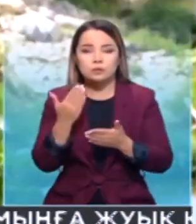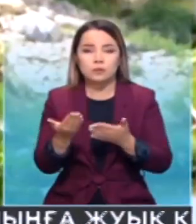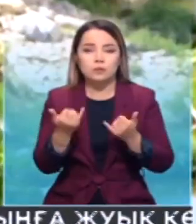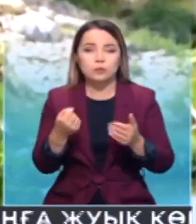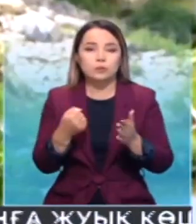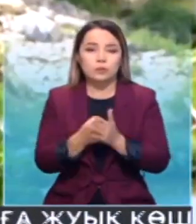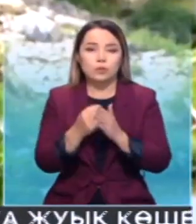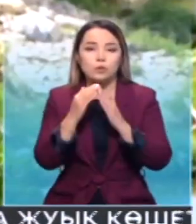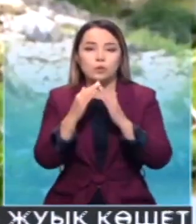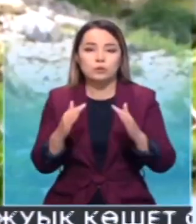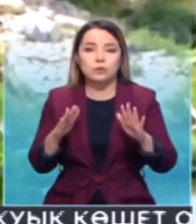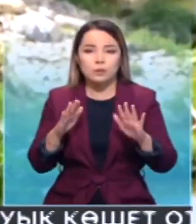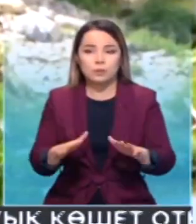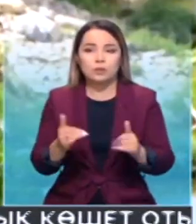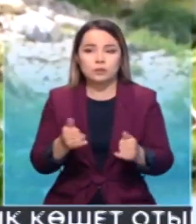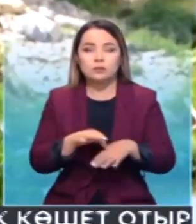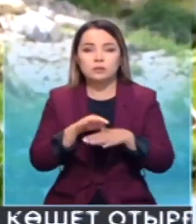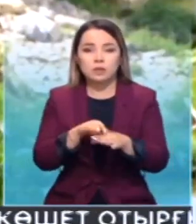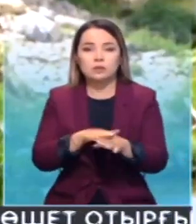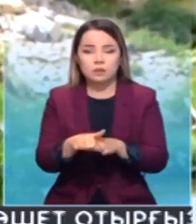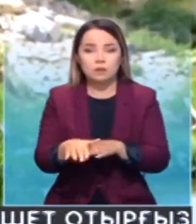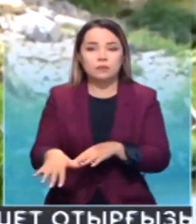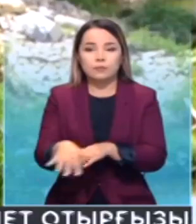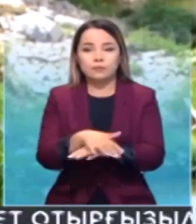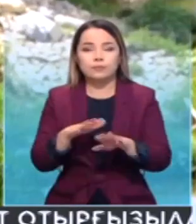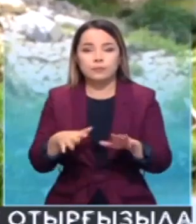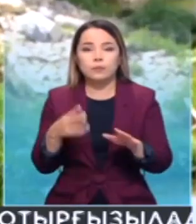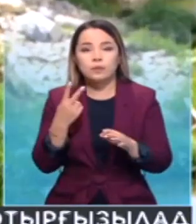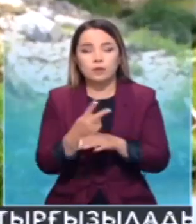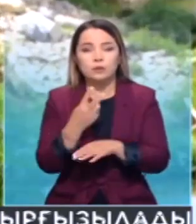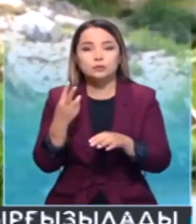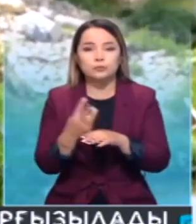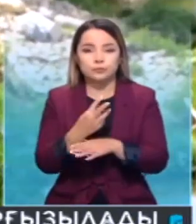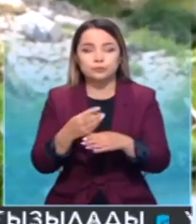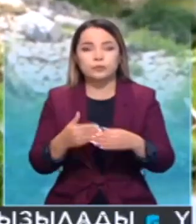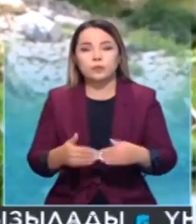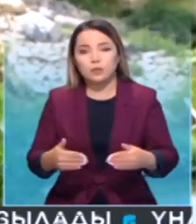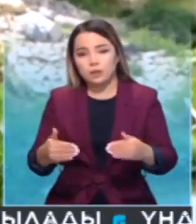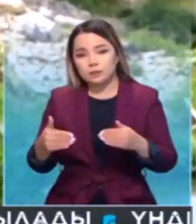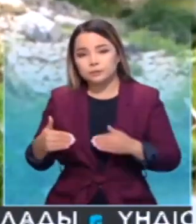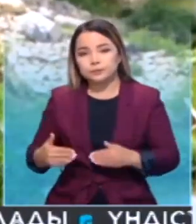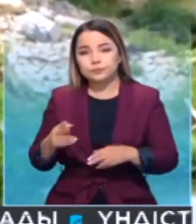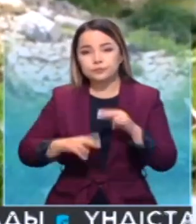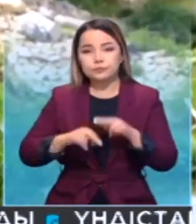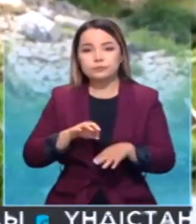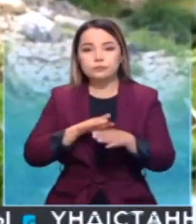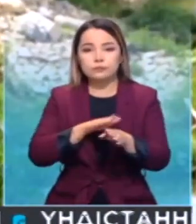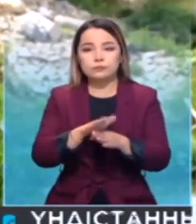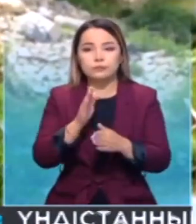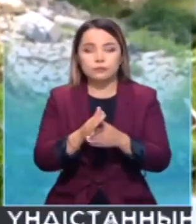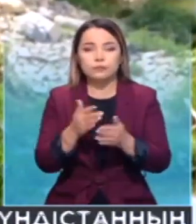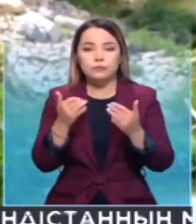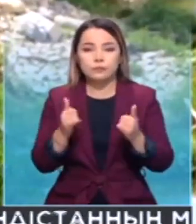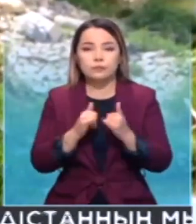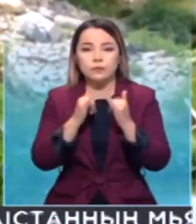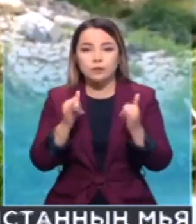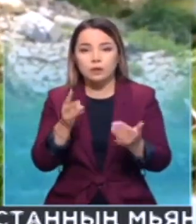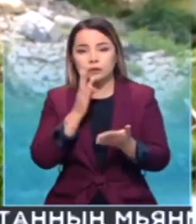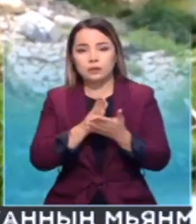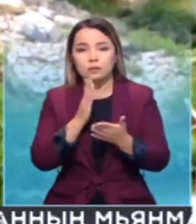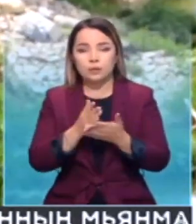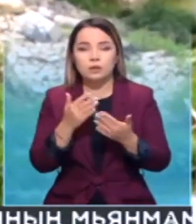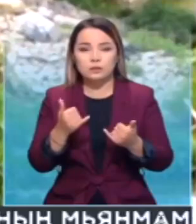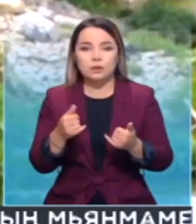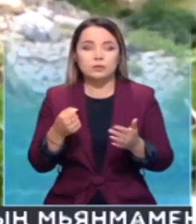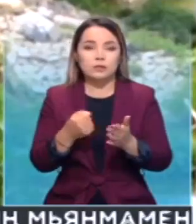қораға дейін, аулаға дейін бәрін келді. Ауланы екі рет, үш рет кейін қарап шегеріп салдық. Енді жердің бәрін алып барады. Енді бұл міне